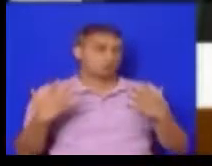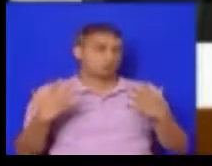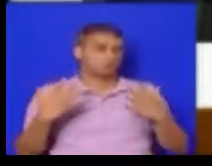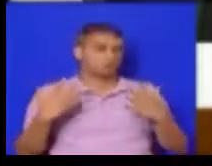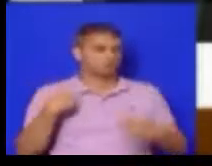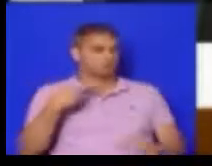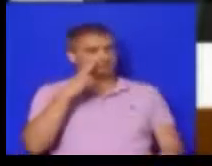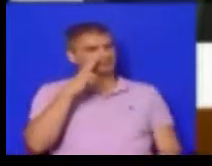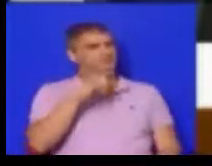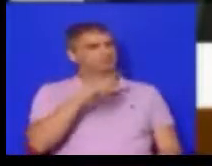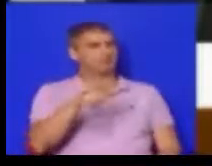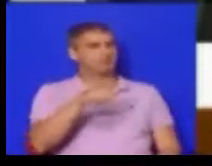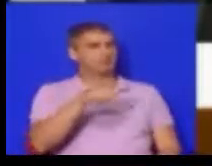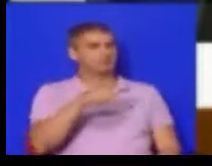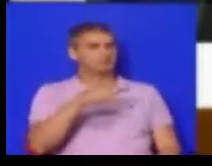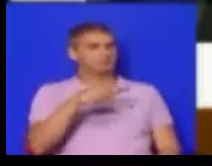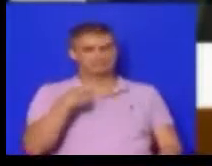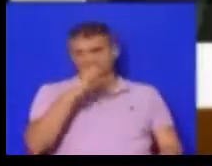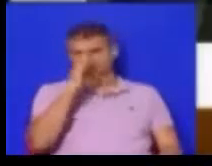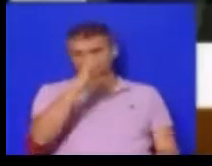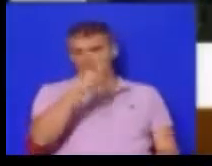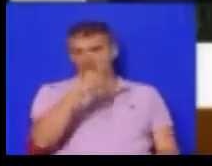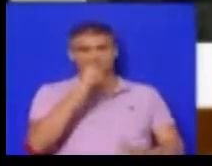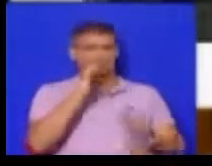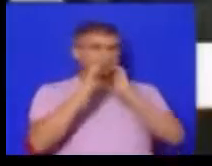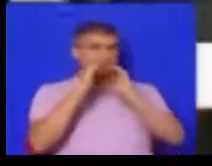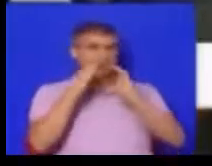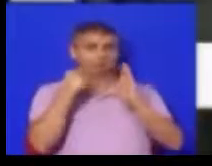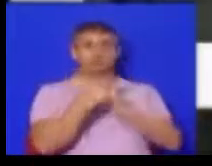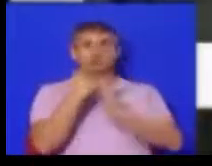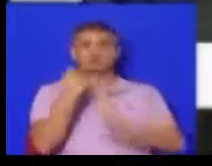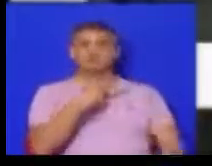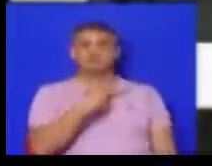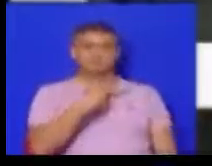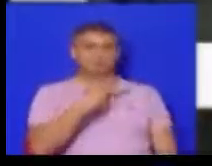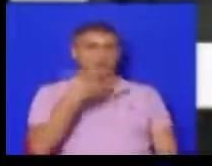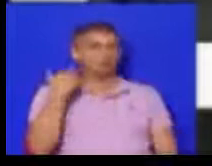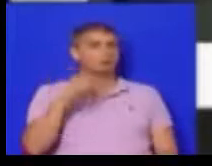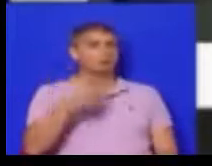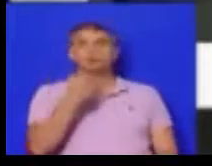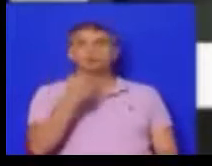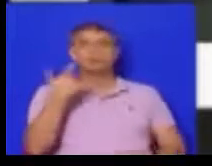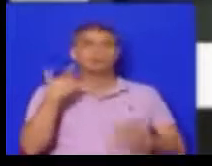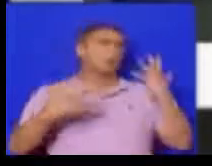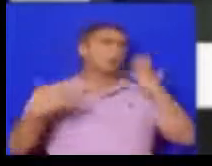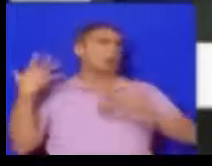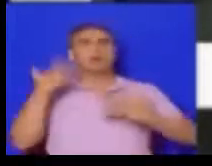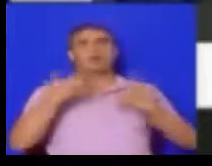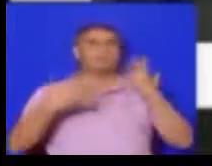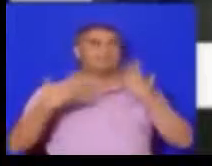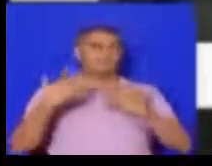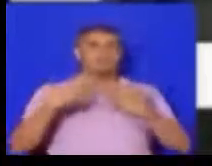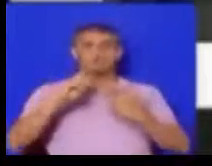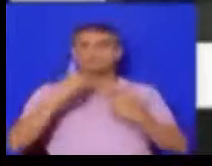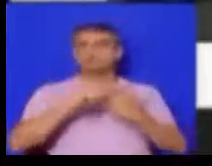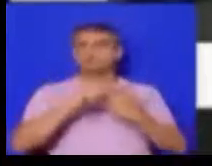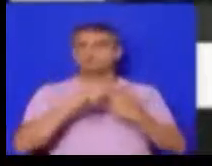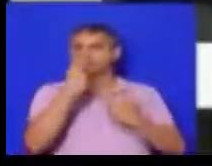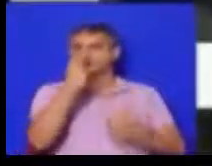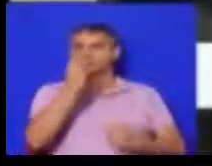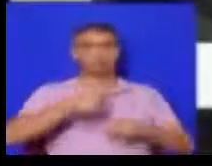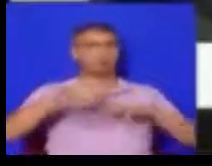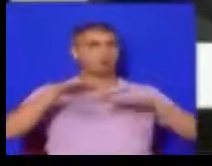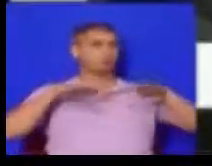שהסתכלתי, צפיתי בתקשורת בסוף השבוע, הייתה פה כמעט פאניקה. ומצד שני, ביקור של ראש